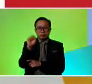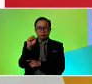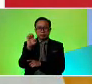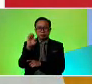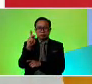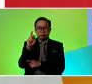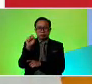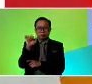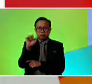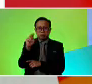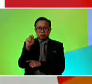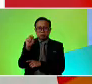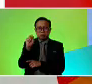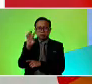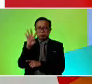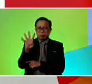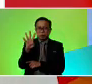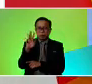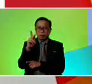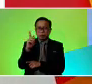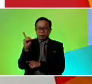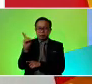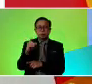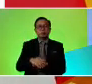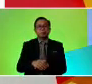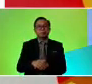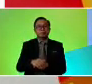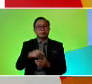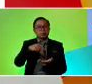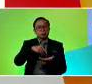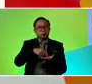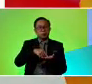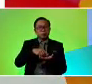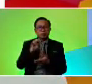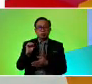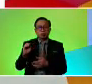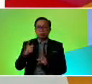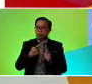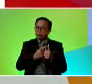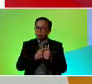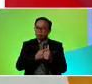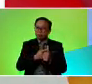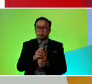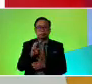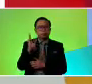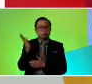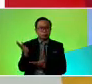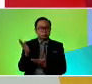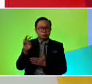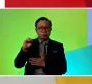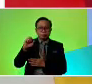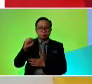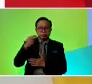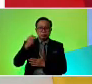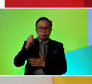Oke saya Perkenalkan anak murid Saya anak murid saya yang pertama mahade zarik Oke